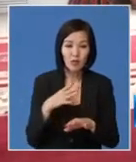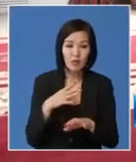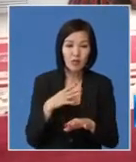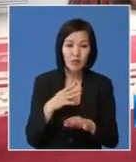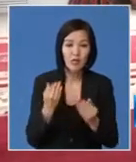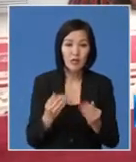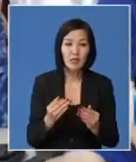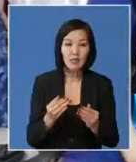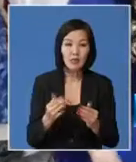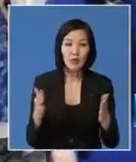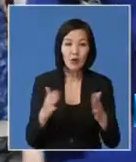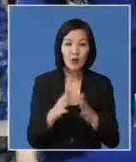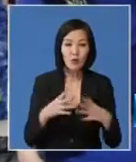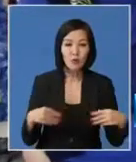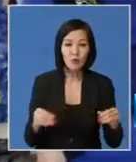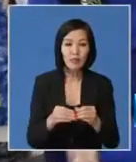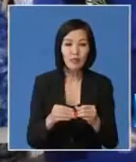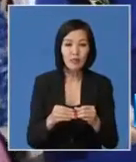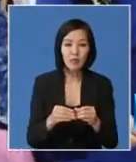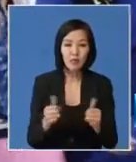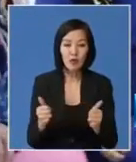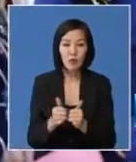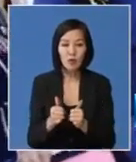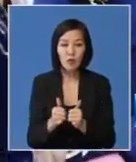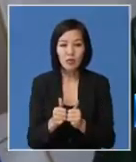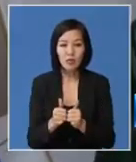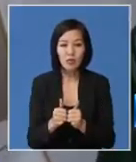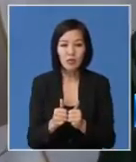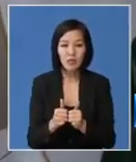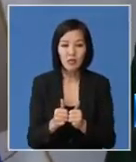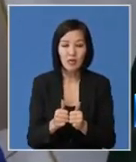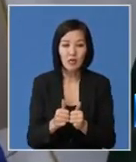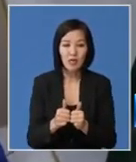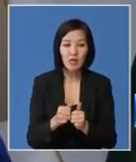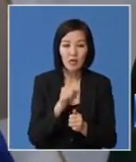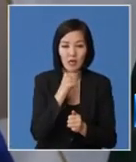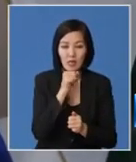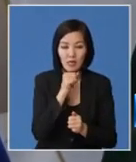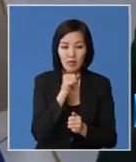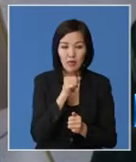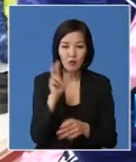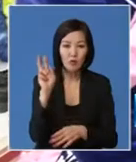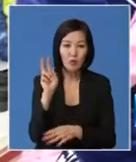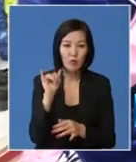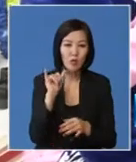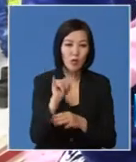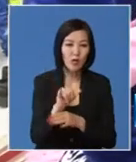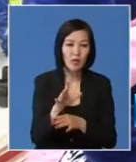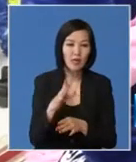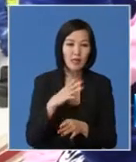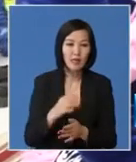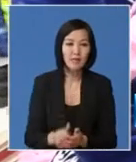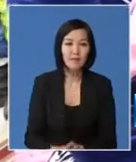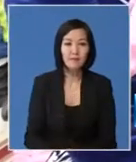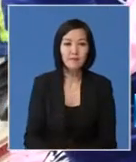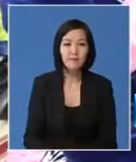Мұндағы бүтін отбасының үлгісі іспетті болған көршілеріне қариялар жағы алдымен қонаққа келді. О Алла, Тәңірім